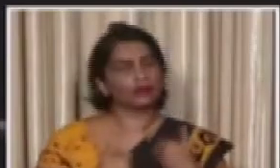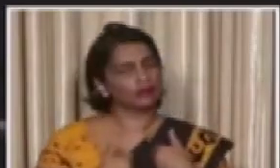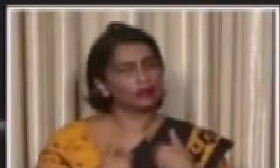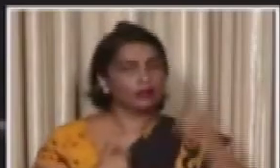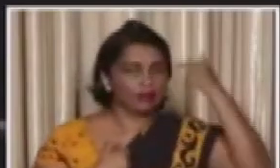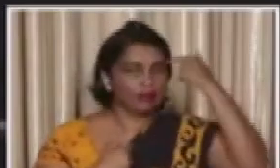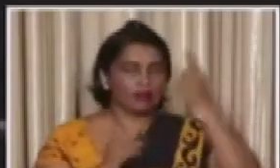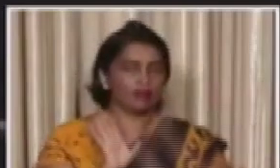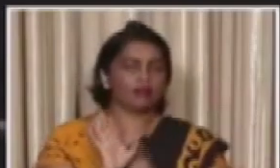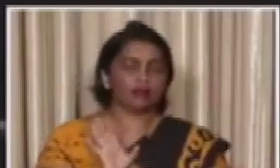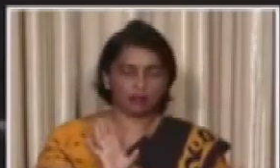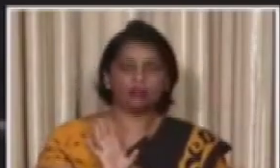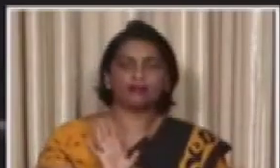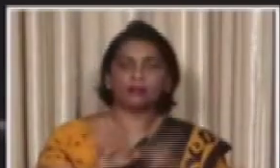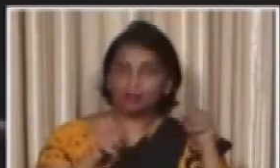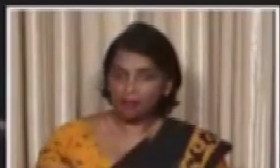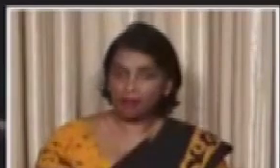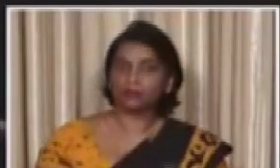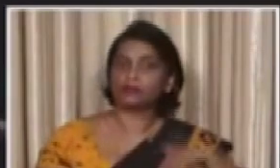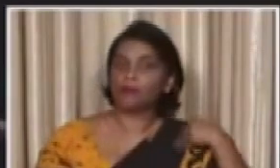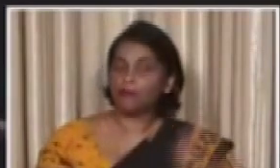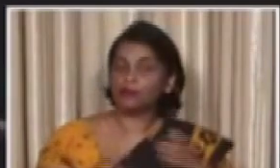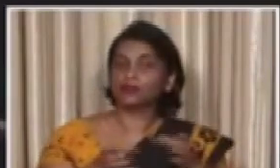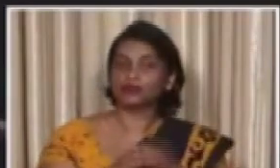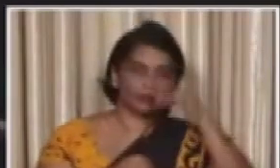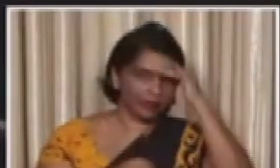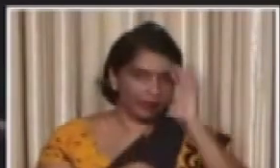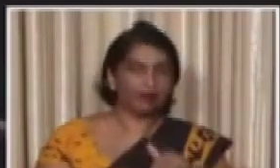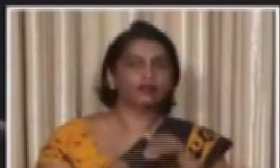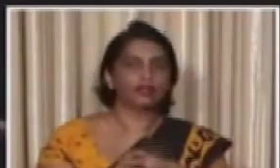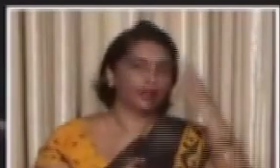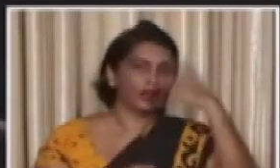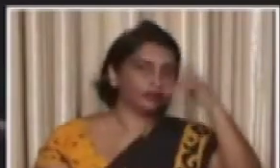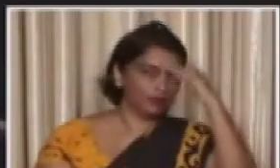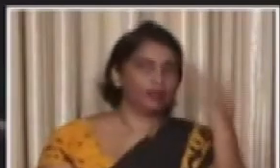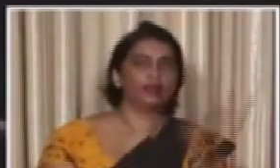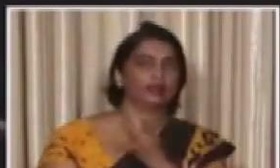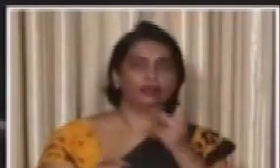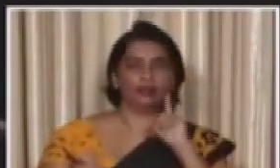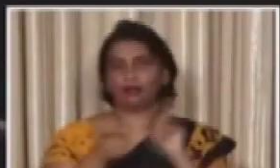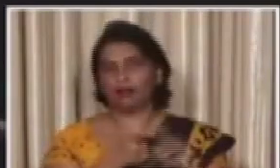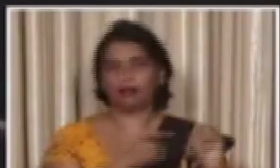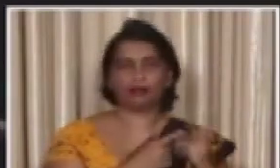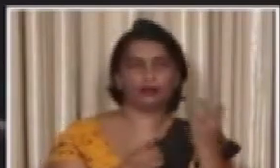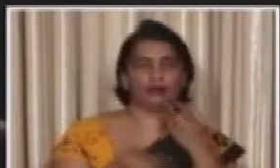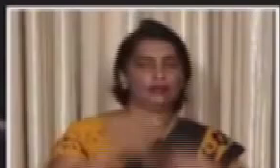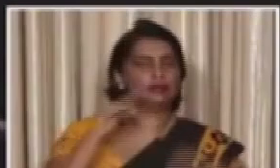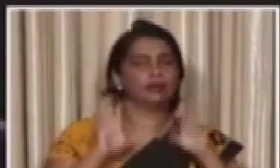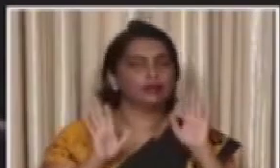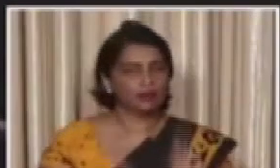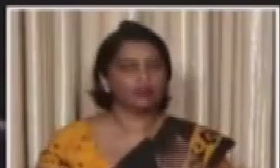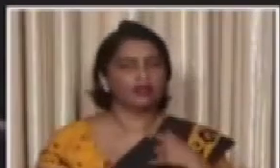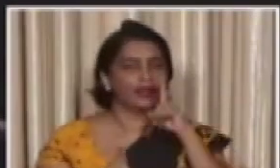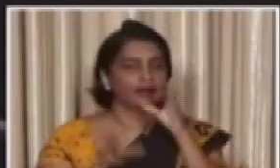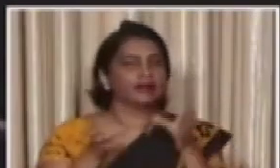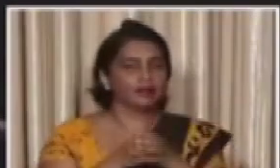ඔළුවේ හැමතිස්සෙම වැඩ කරනවා. අද අපේ ප්‍රධාන කඳවුරේ නායකයා හිටපු නියෝජ්‍ය නායකයා 2-9 තරගකරුවෝ වෙලා, ඉතින් එහෙම එකම